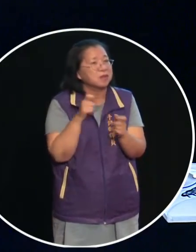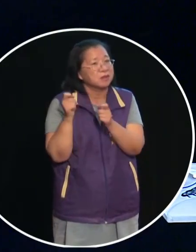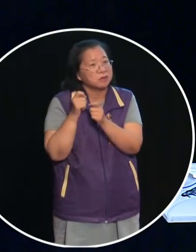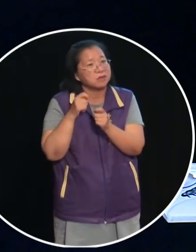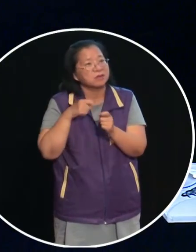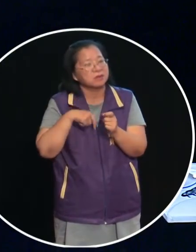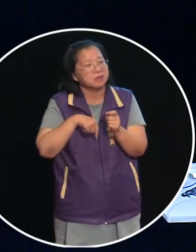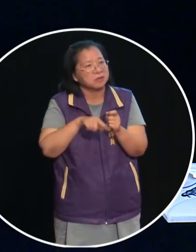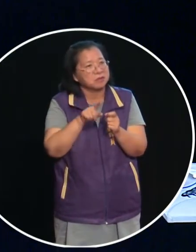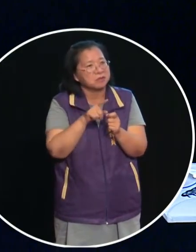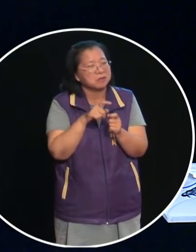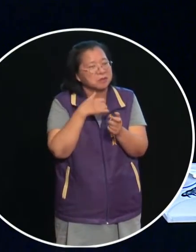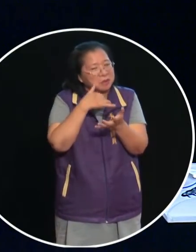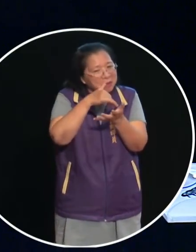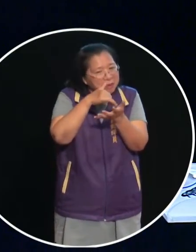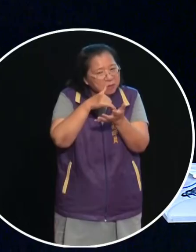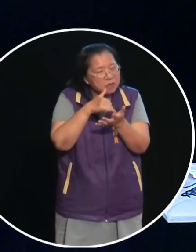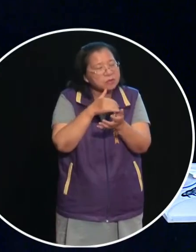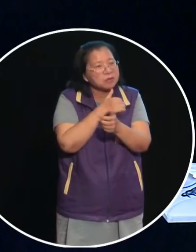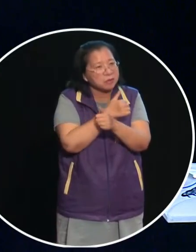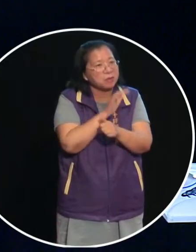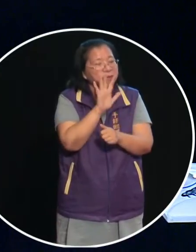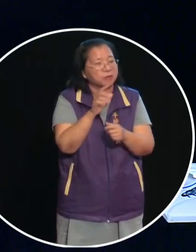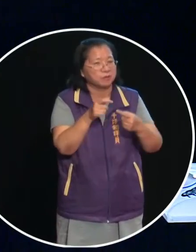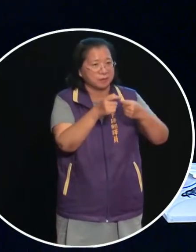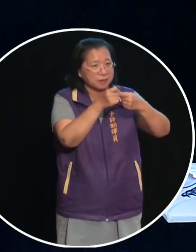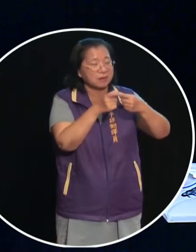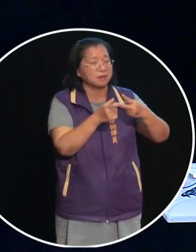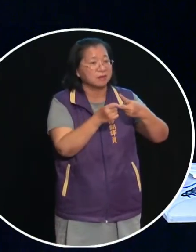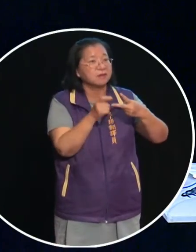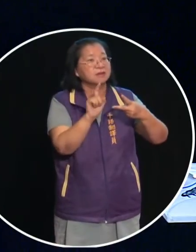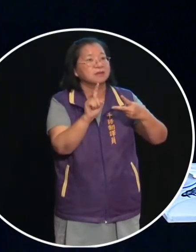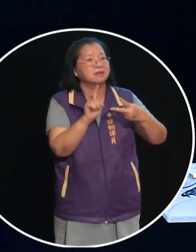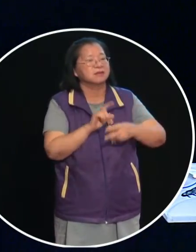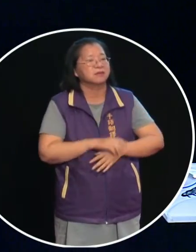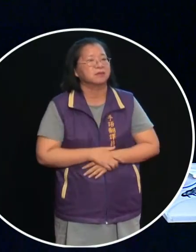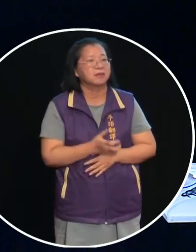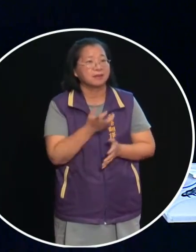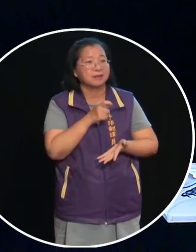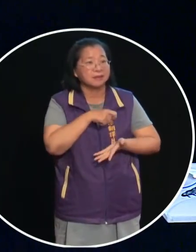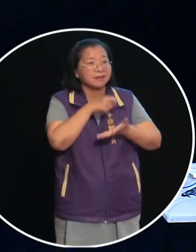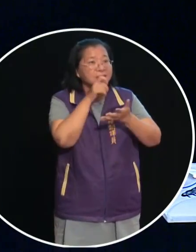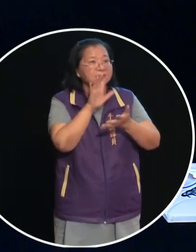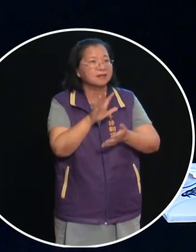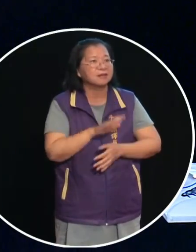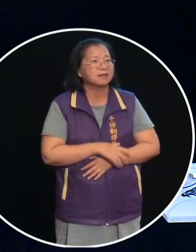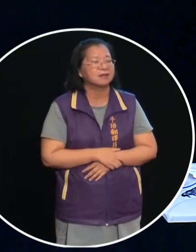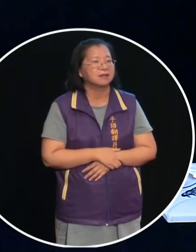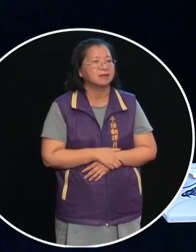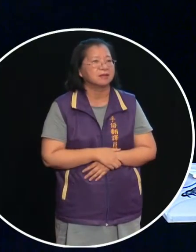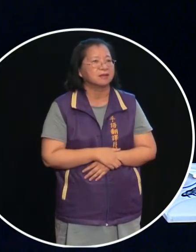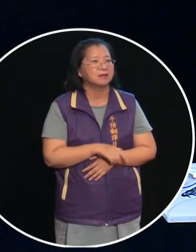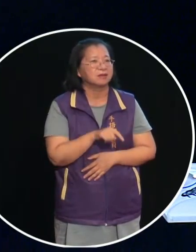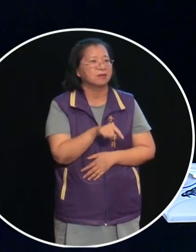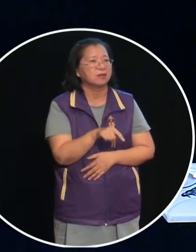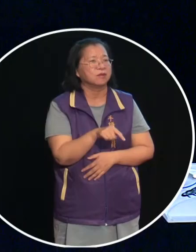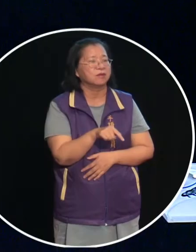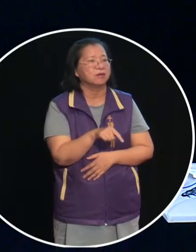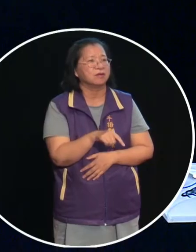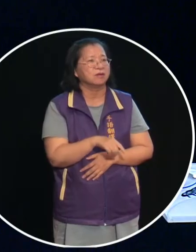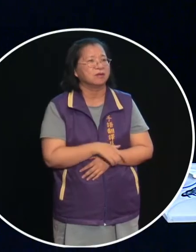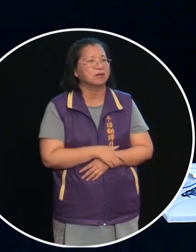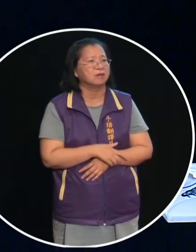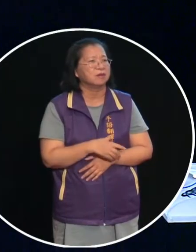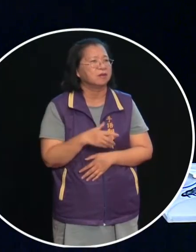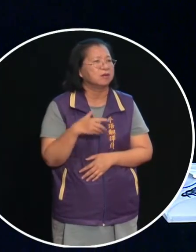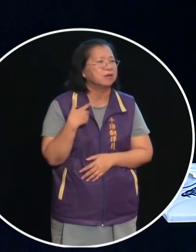有刻意去设计过的吗？好，这是第一个。第二个问题呢，就是刚刚讲到的就是统一教的问题。那我